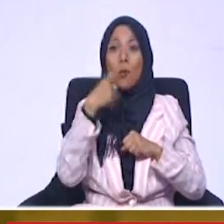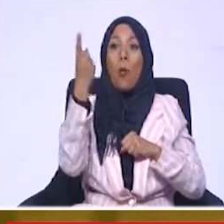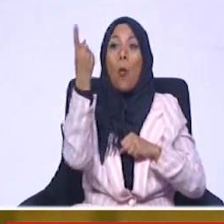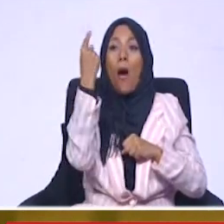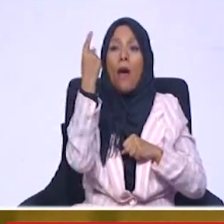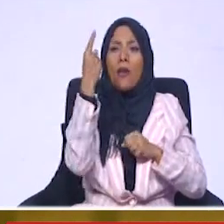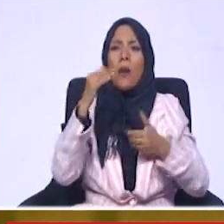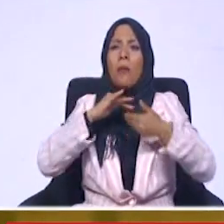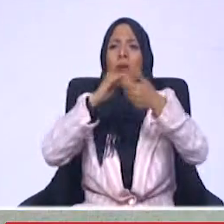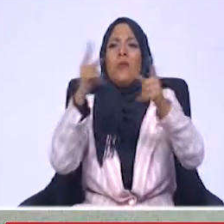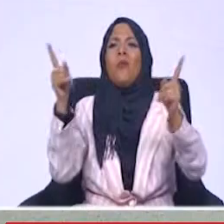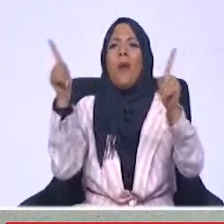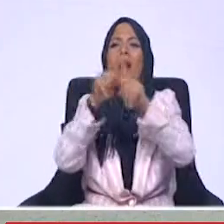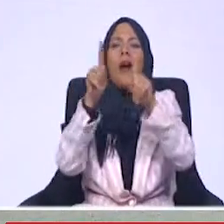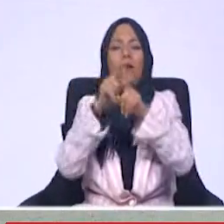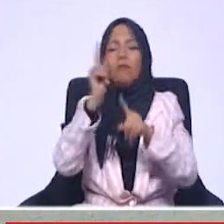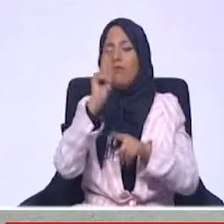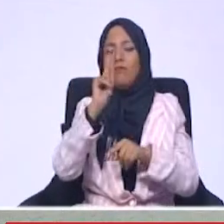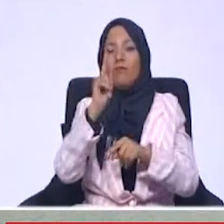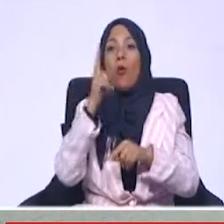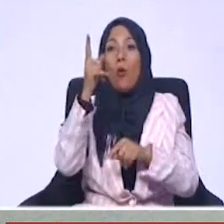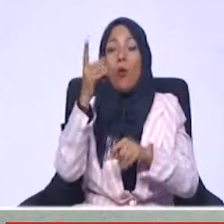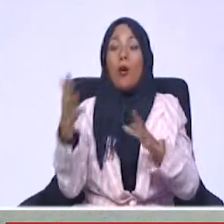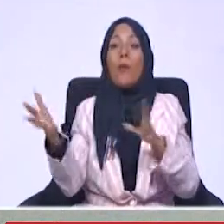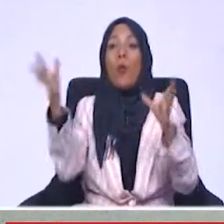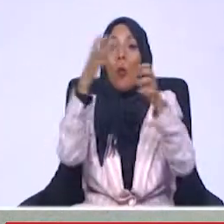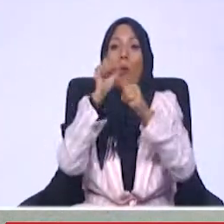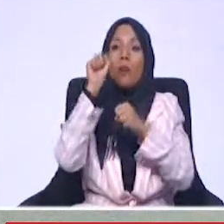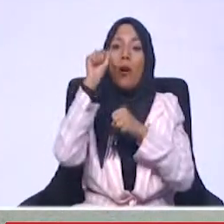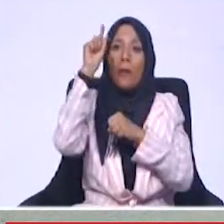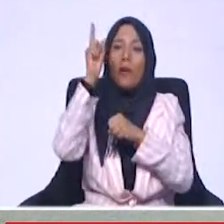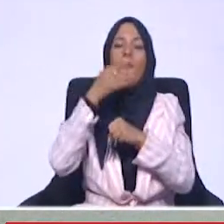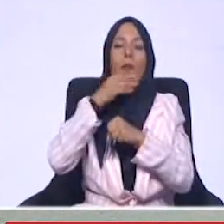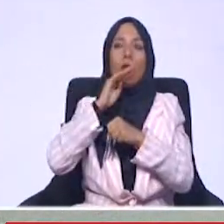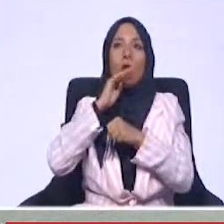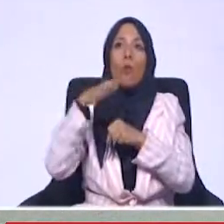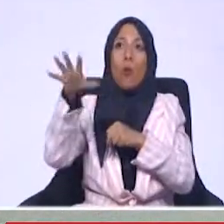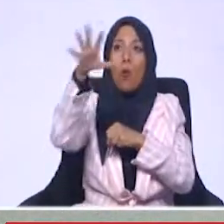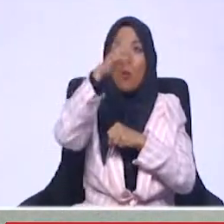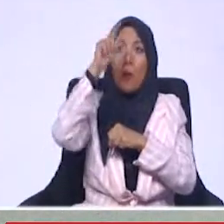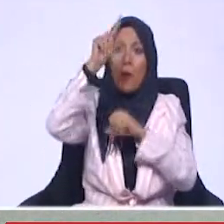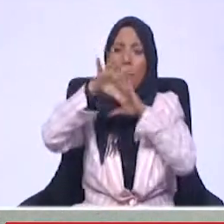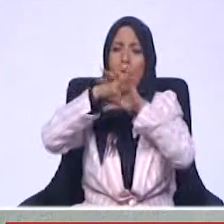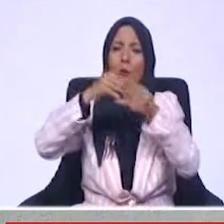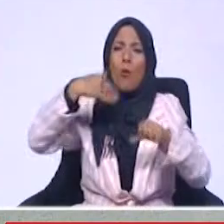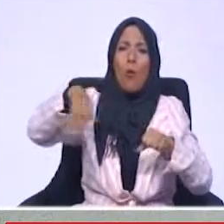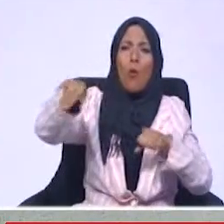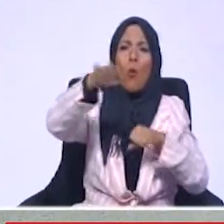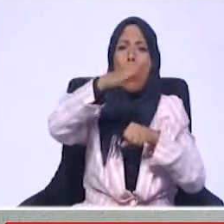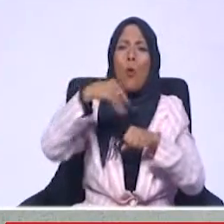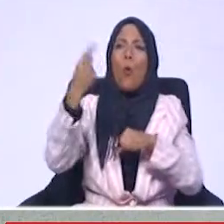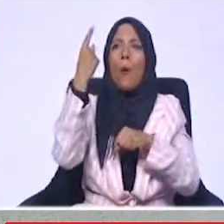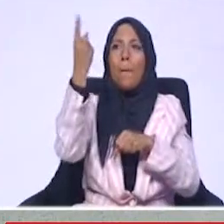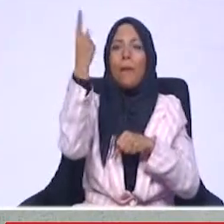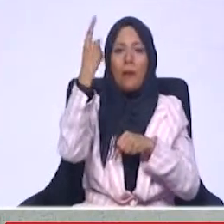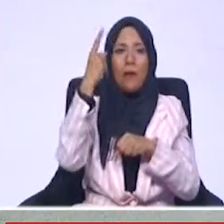لا شريك له له الملك وله الحمد وهو على كل شيء قدير